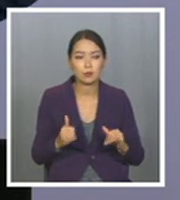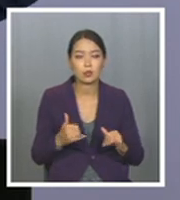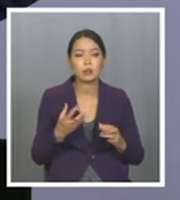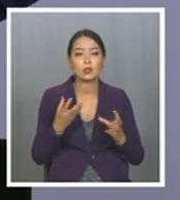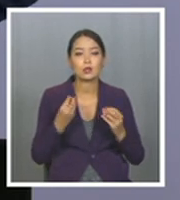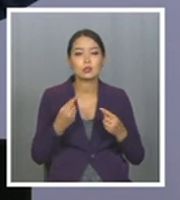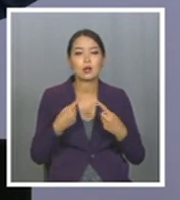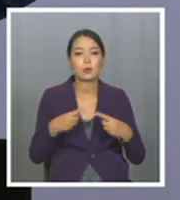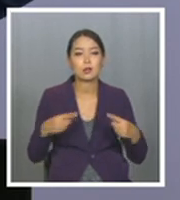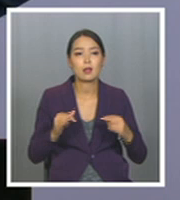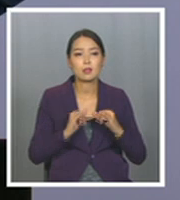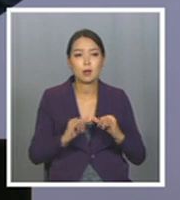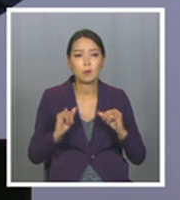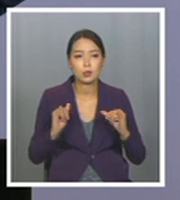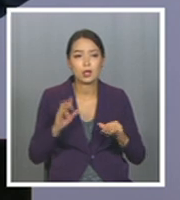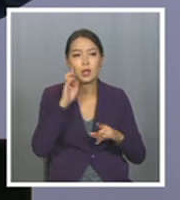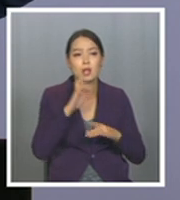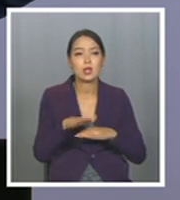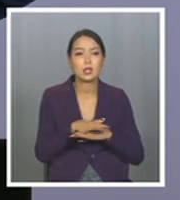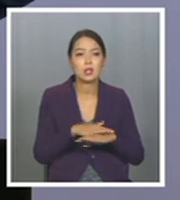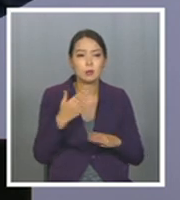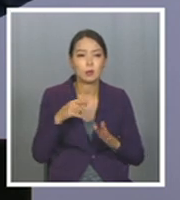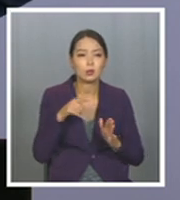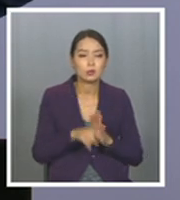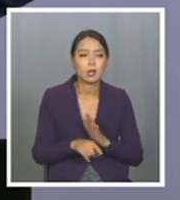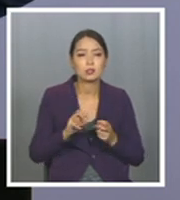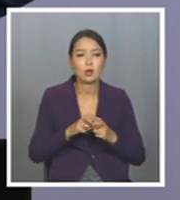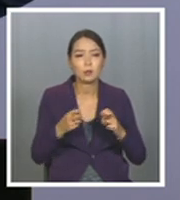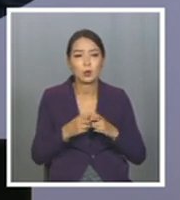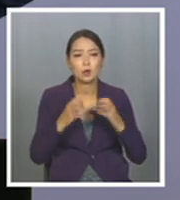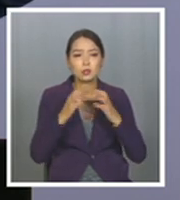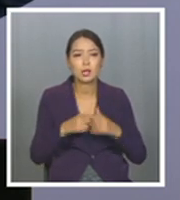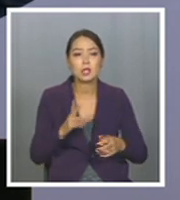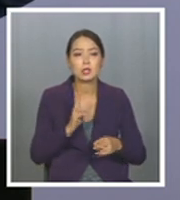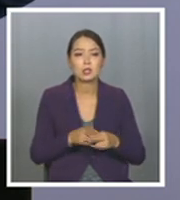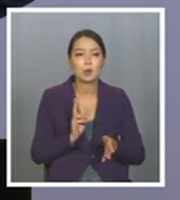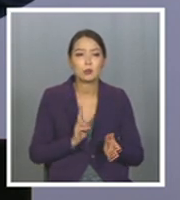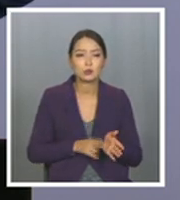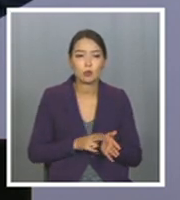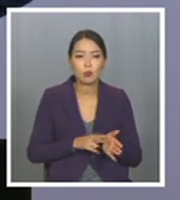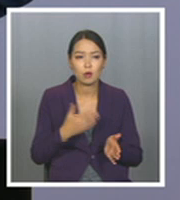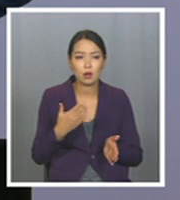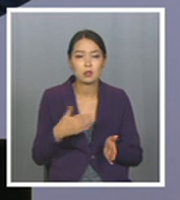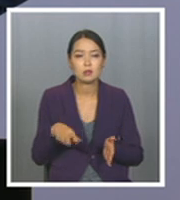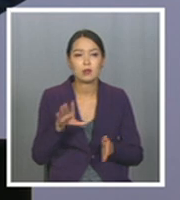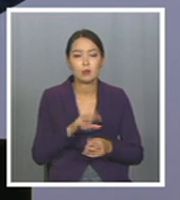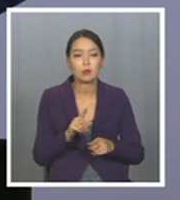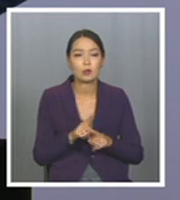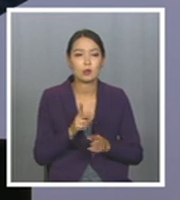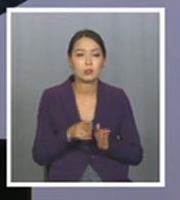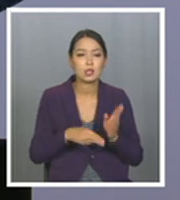дамытуға және еліміздегі шикізатты тасымалдау үшін теміржол желісін салу қажет деген бағыт